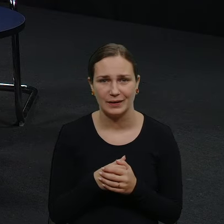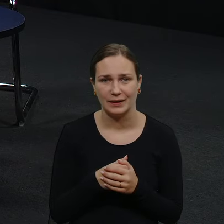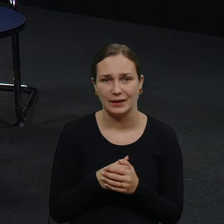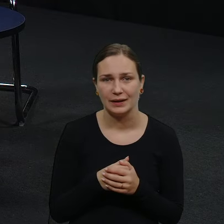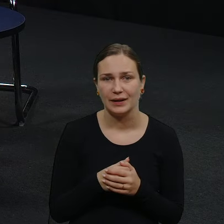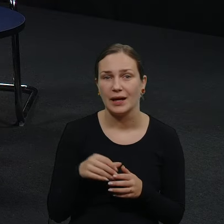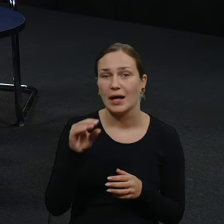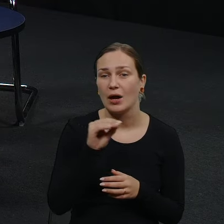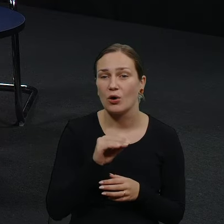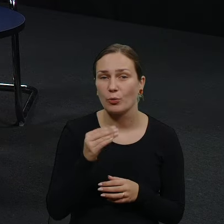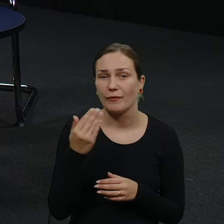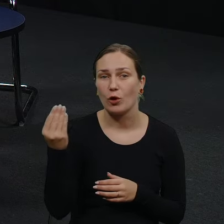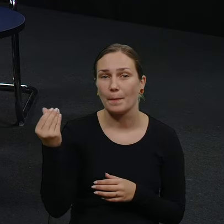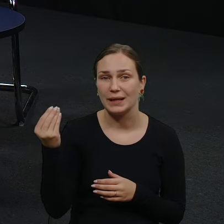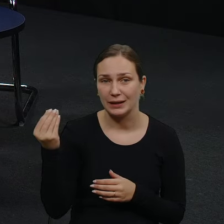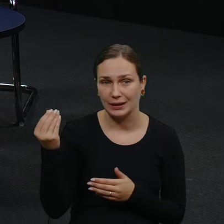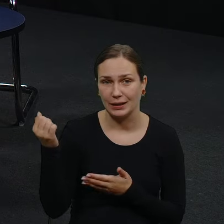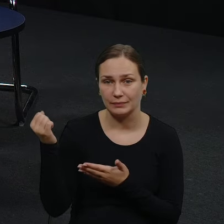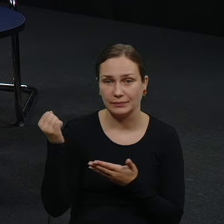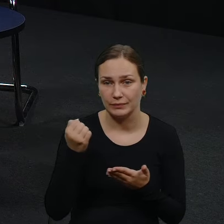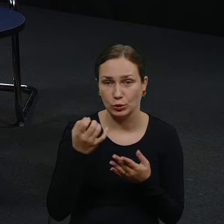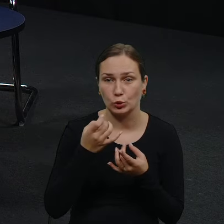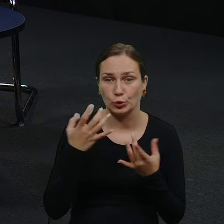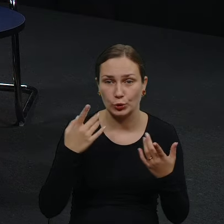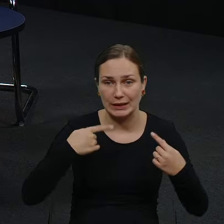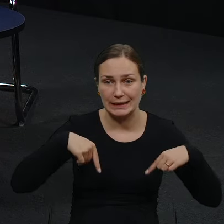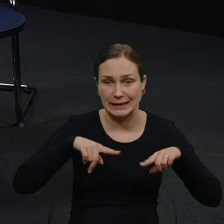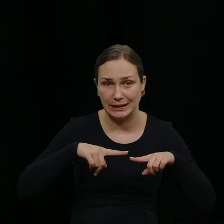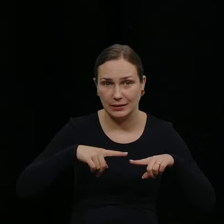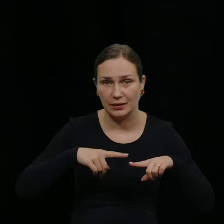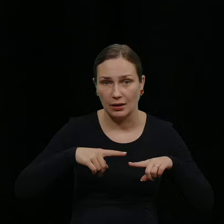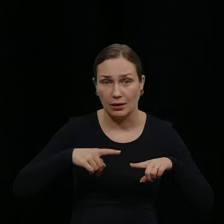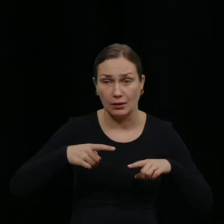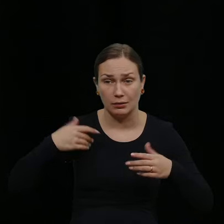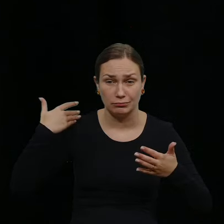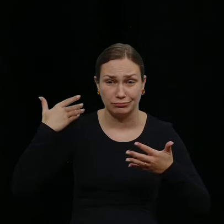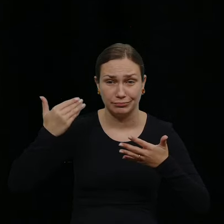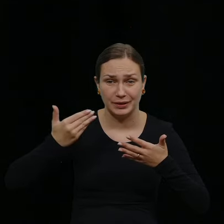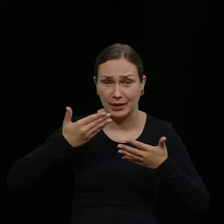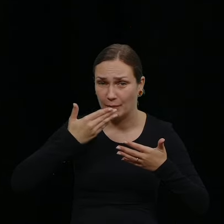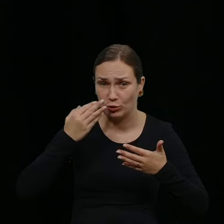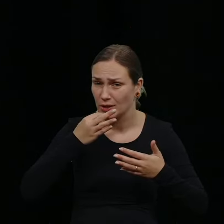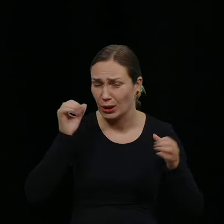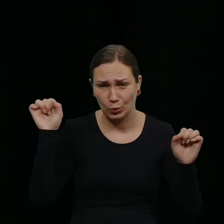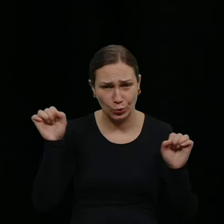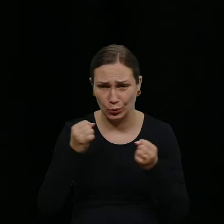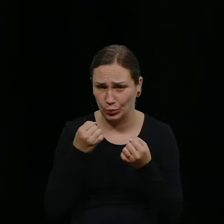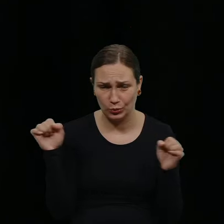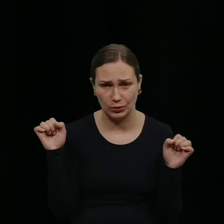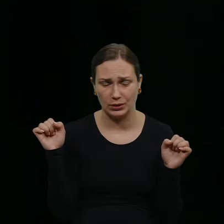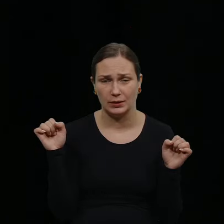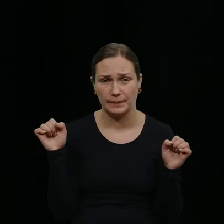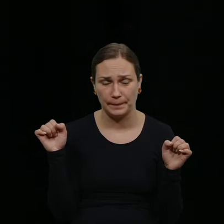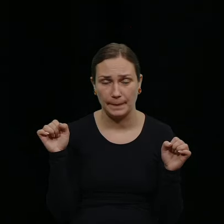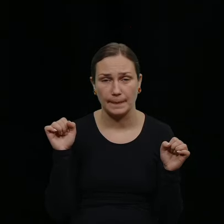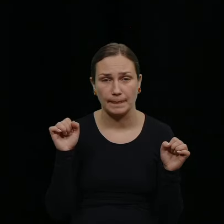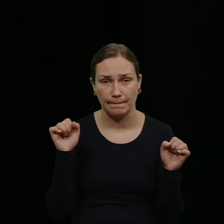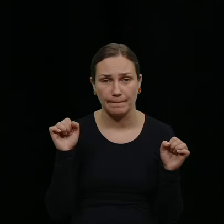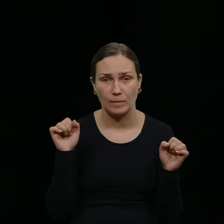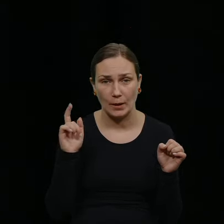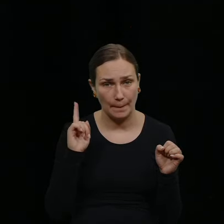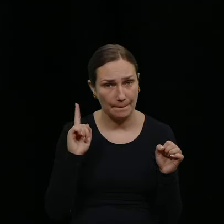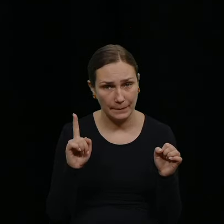kad europiniai pinigai atėjo į kultūros sritį, kas sakė, iki tol nebuvo ir sakė, neįmanoma, kad tai bus. Taip pat buvo,